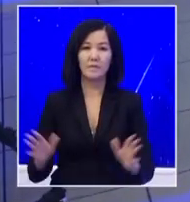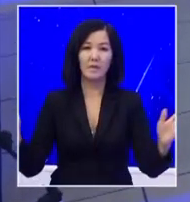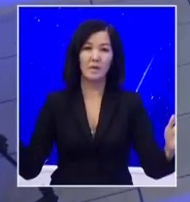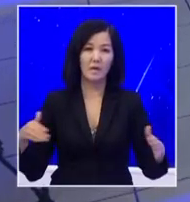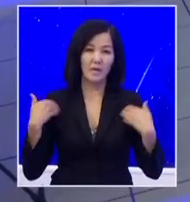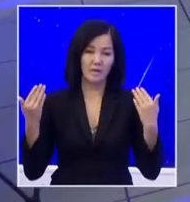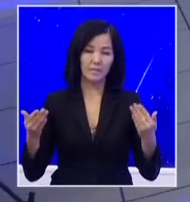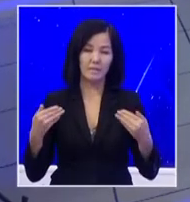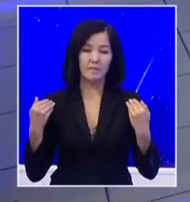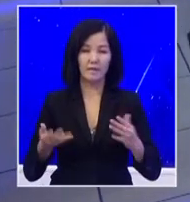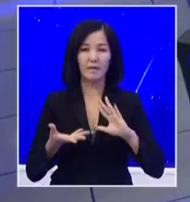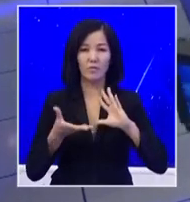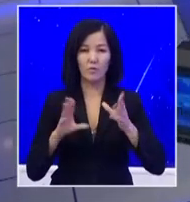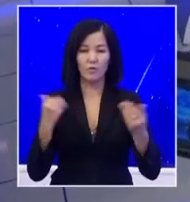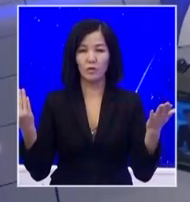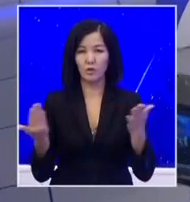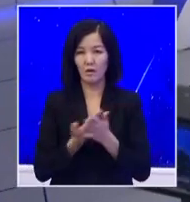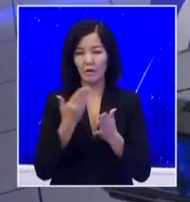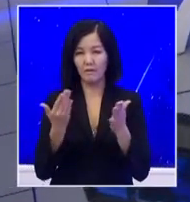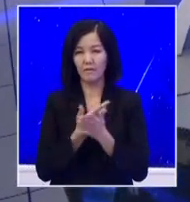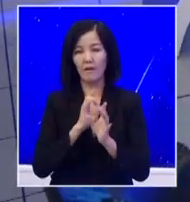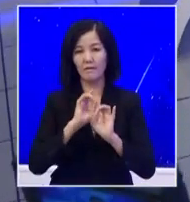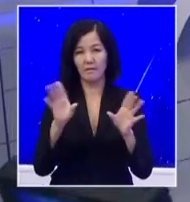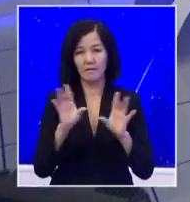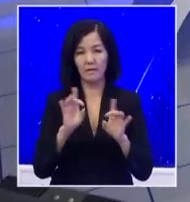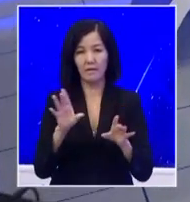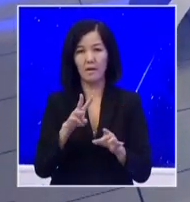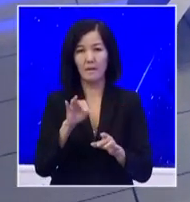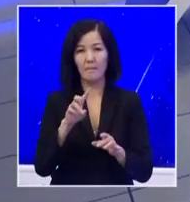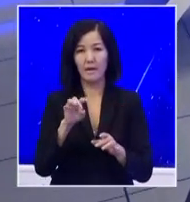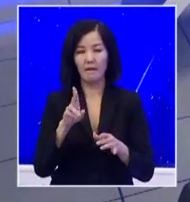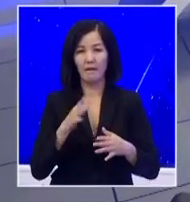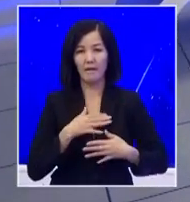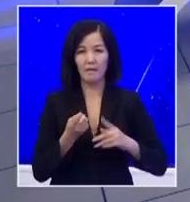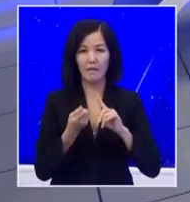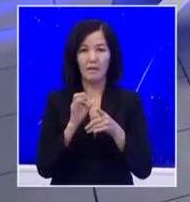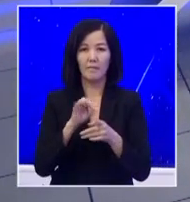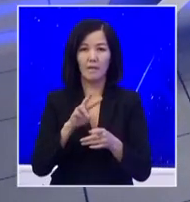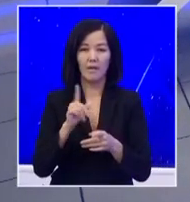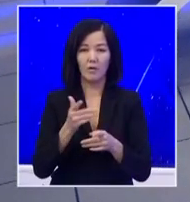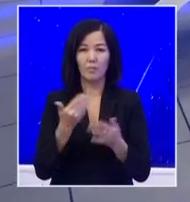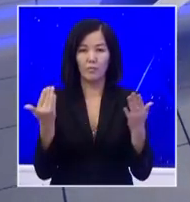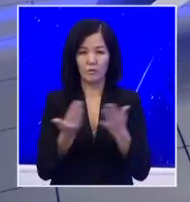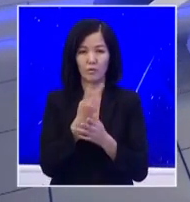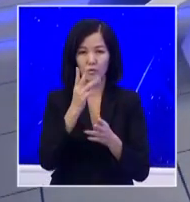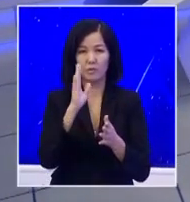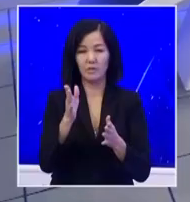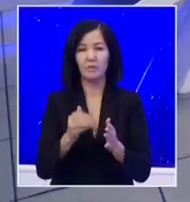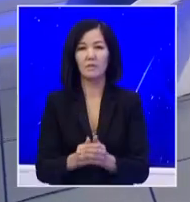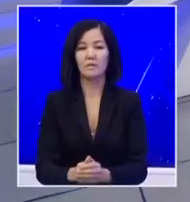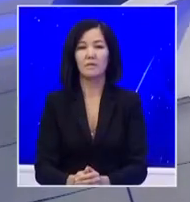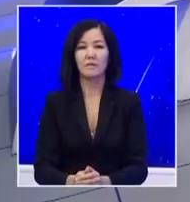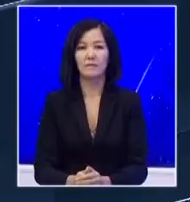Армысыздар, Жетсу арнасының эфирінде жаңалықтар. Студияда Марлен Айдарханұлы, сурд аудармада Айгүл Жұмашқызы. Қымбатты көрермен, бүгін